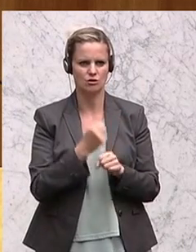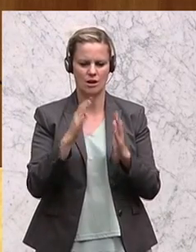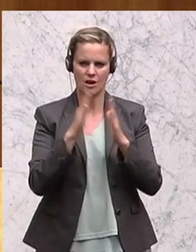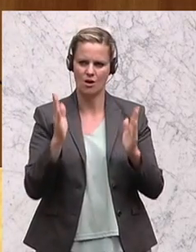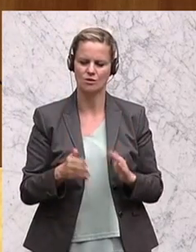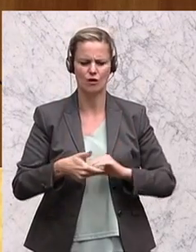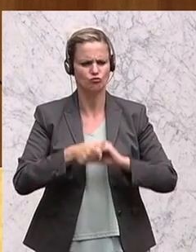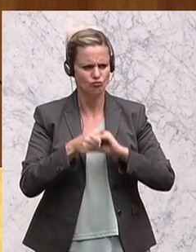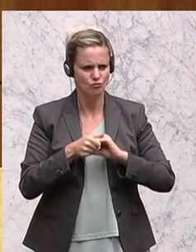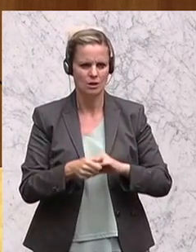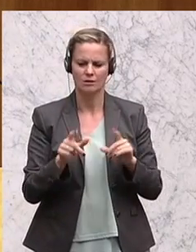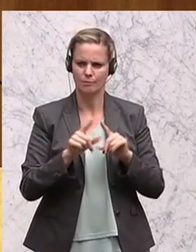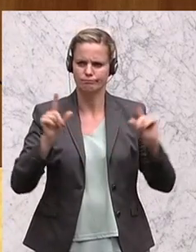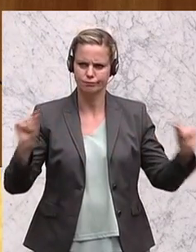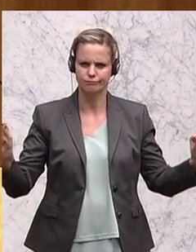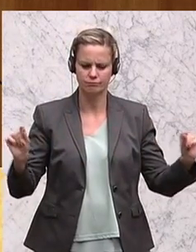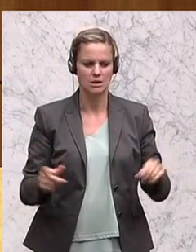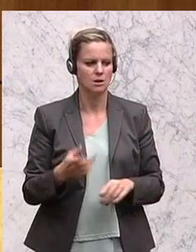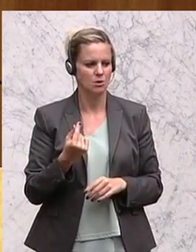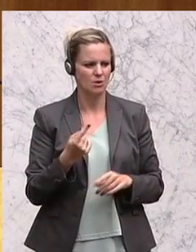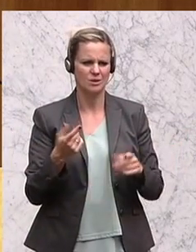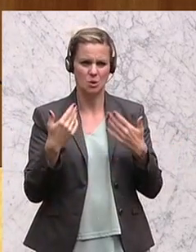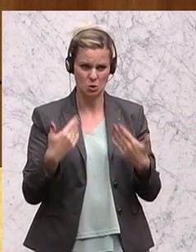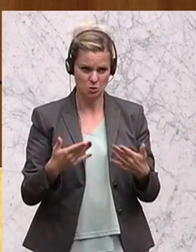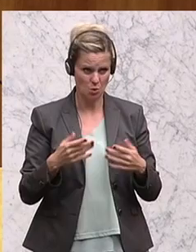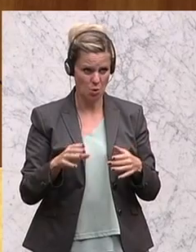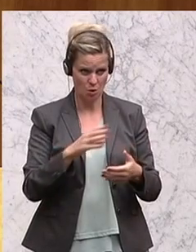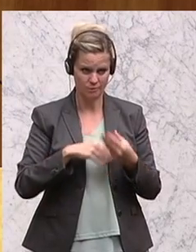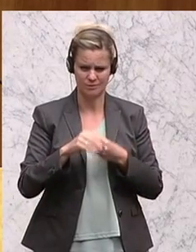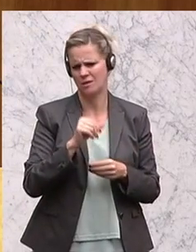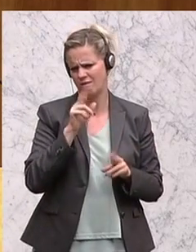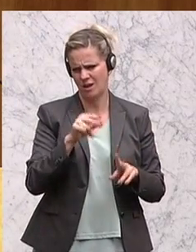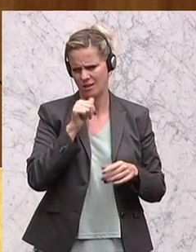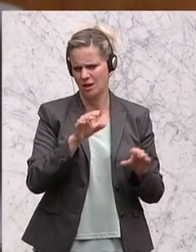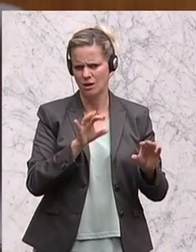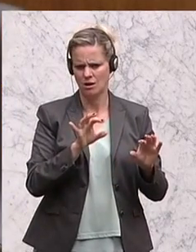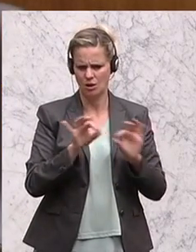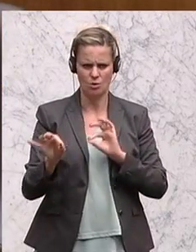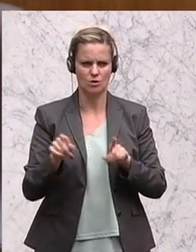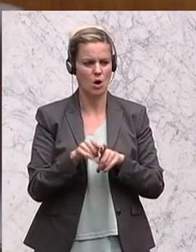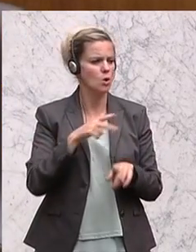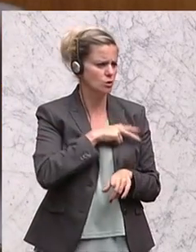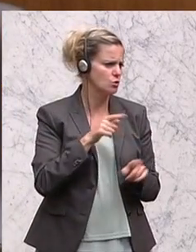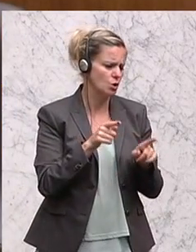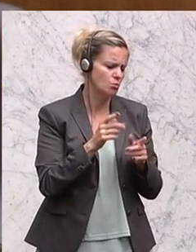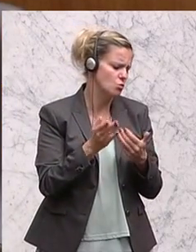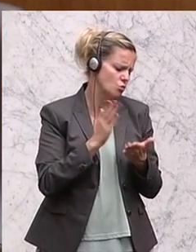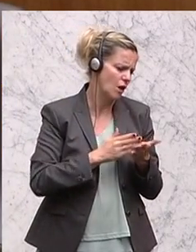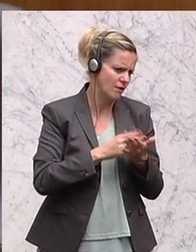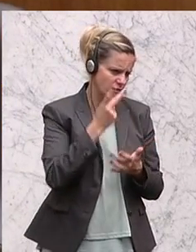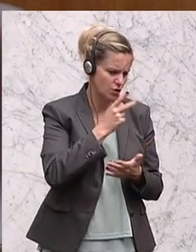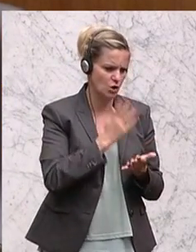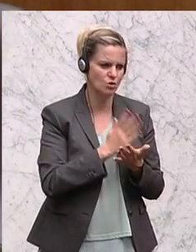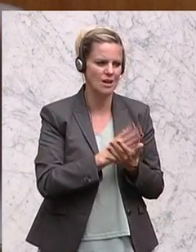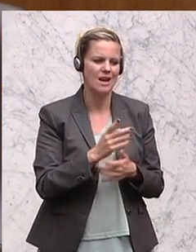dann irgendwelche Winkelzüge findet, um sozusagen herauszukommen. Das ist nicht in Ordnung. Ich verstehe auch die SPÖ in dem Zusammenhang. Eines ist aber klar,